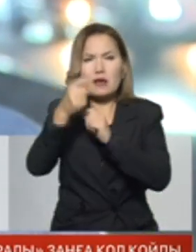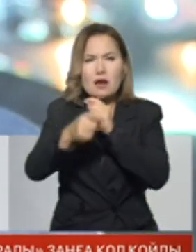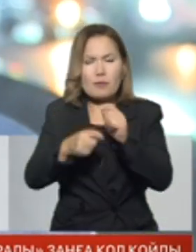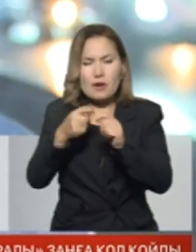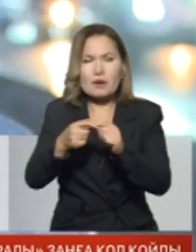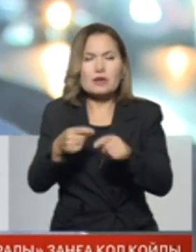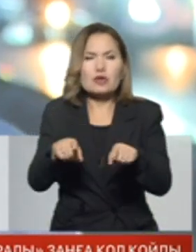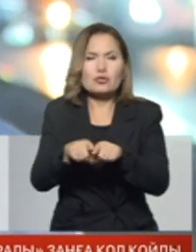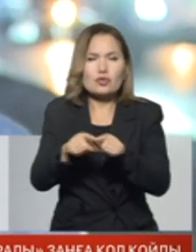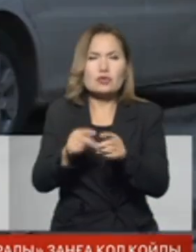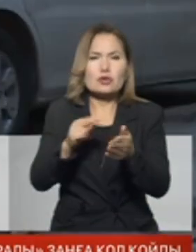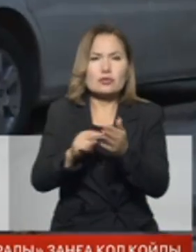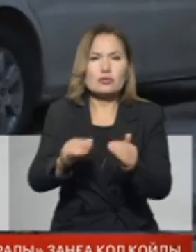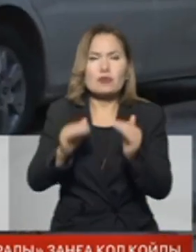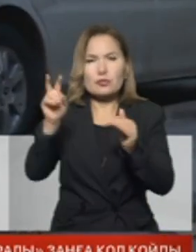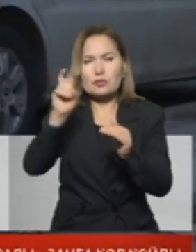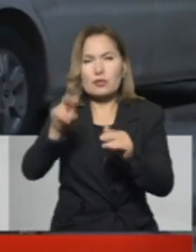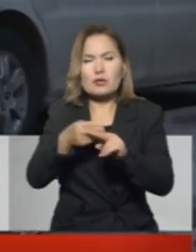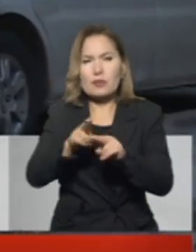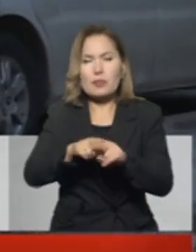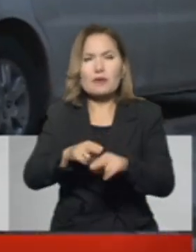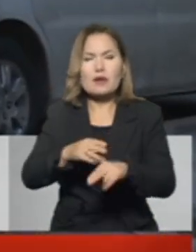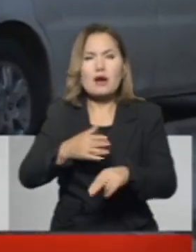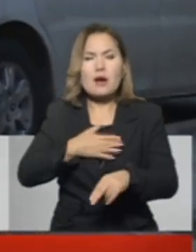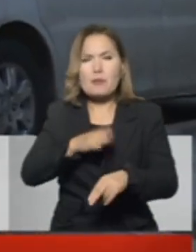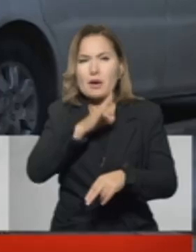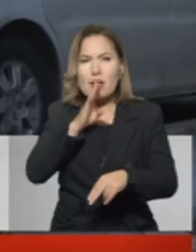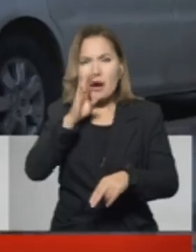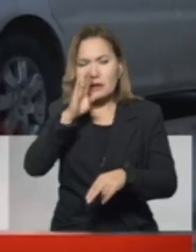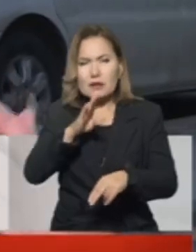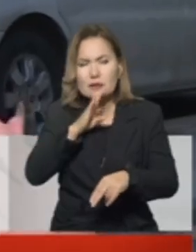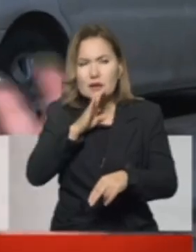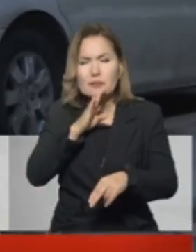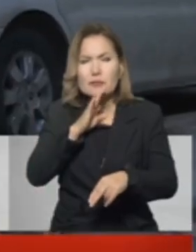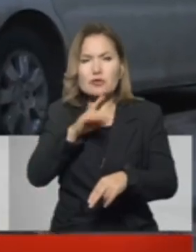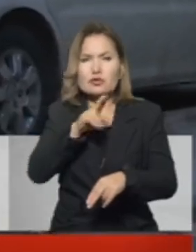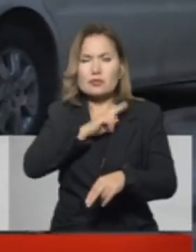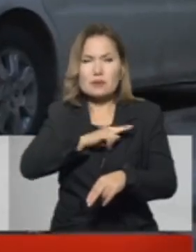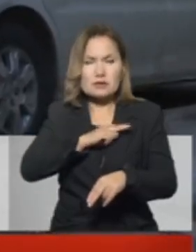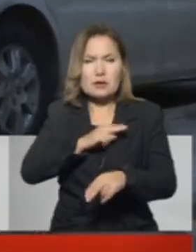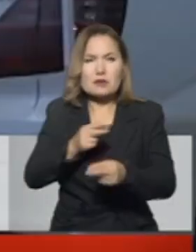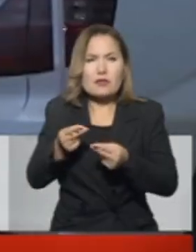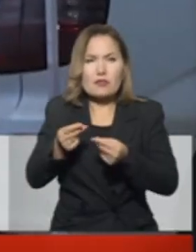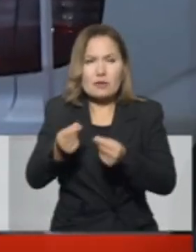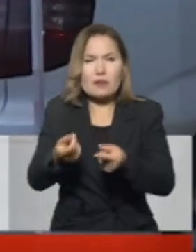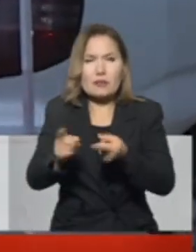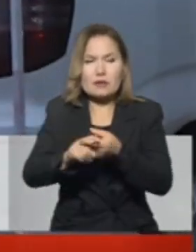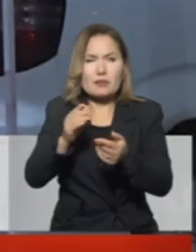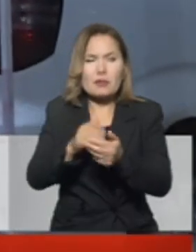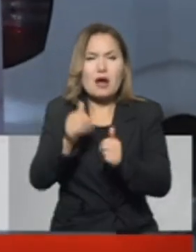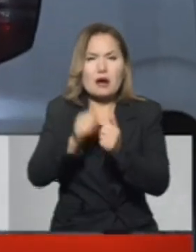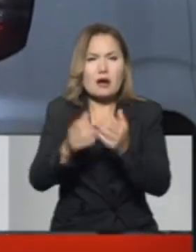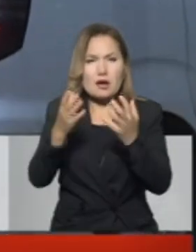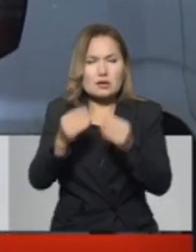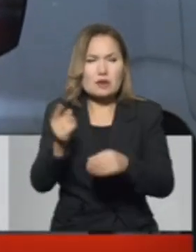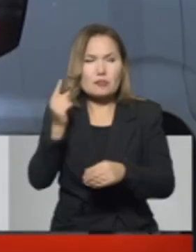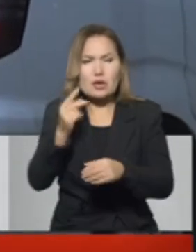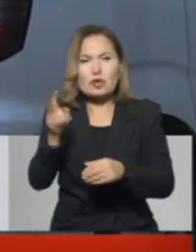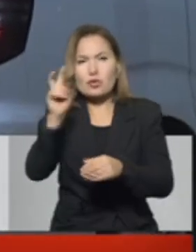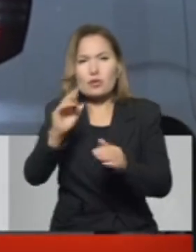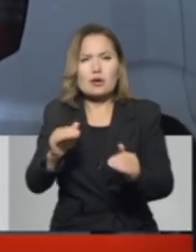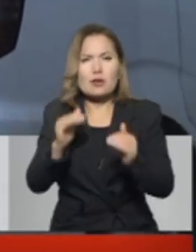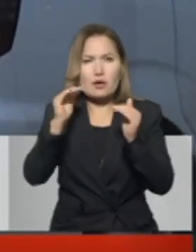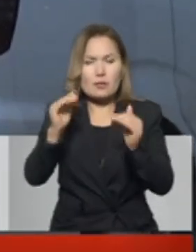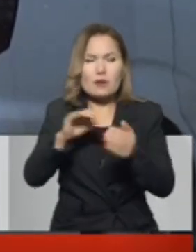барсақ та айтады доллар көтерілді дейді. Ата-анамның жұмысына ол қатты әсер ететіндіктен. Күнде естіп отырамын ғой, мынаншаға көтеріпті,